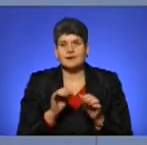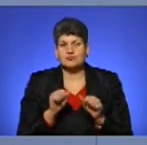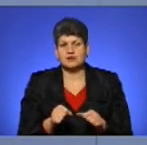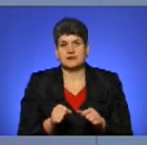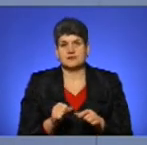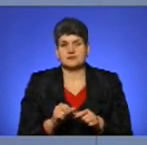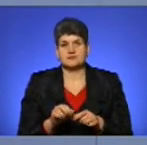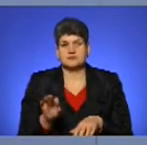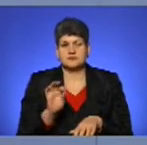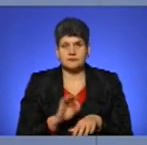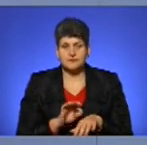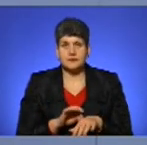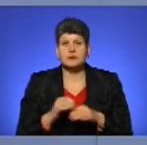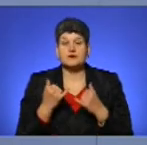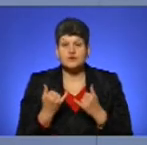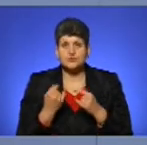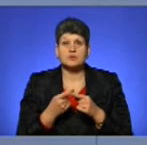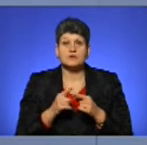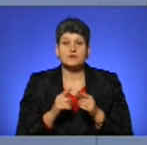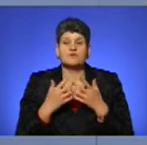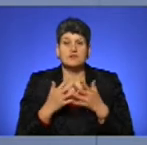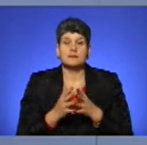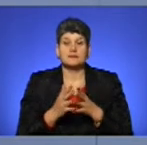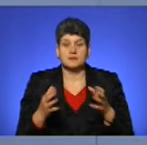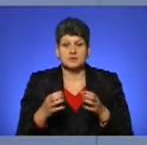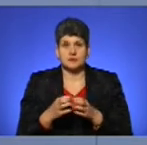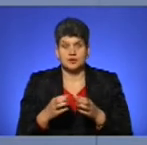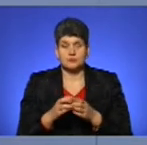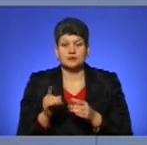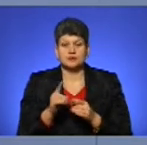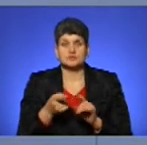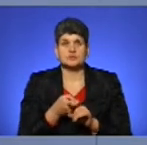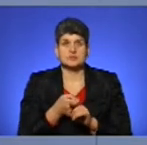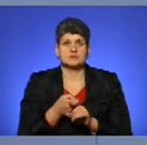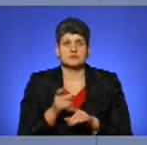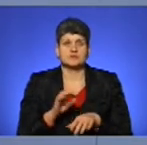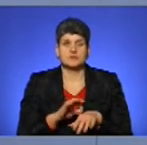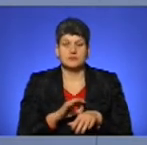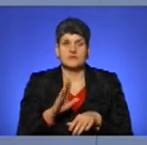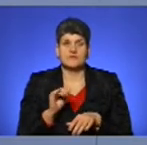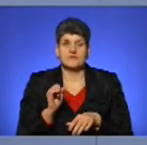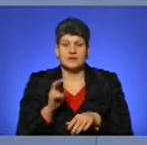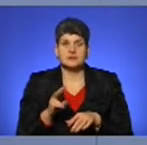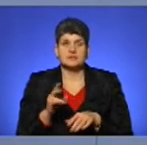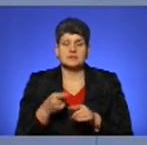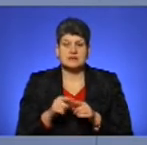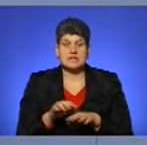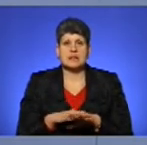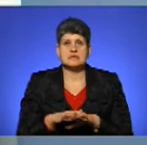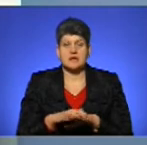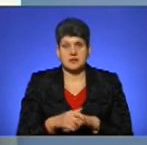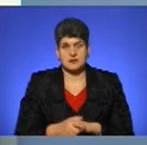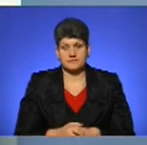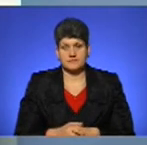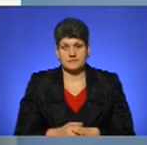заразитися. І сьогодні вже основна група щодо інфікування ВІЛ є це населення.